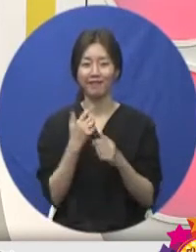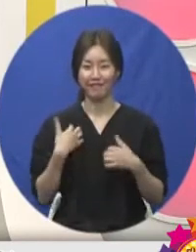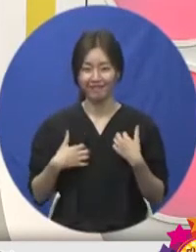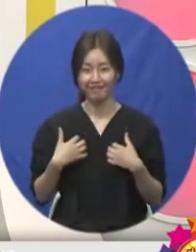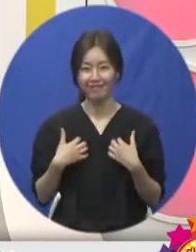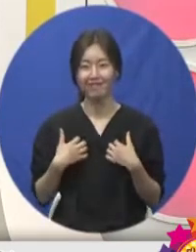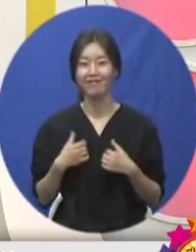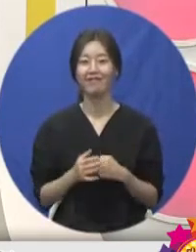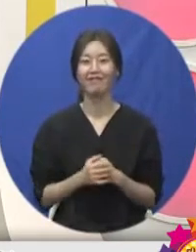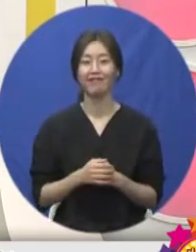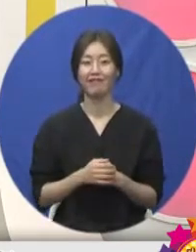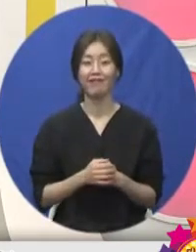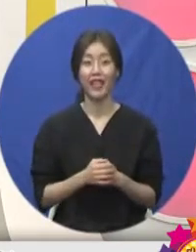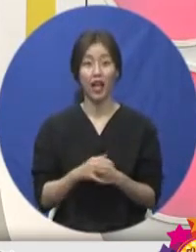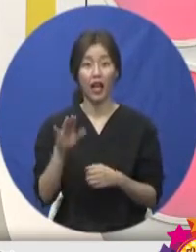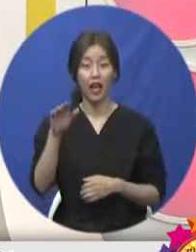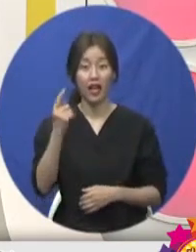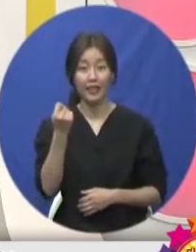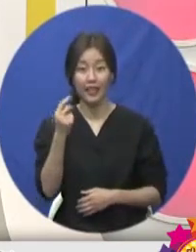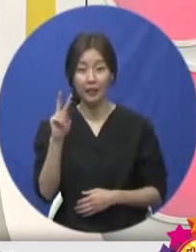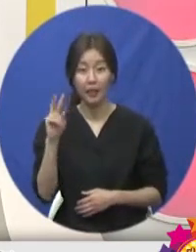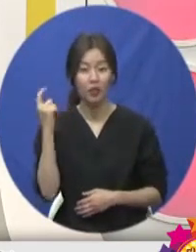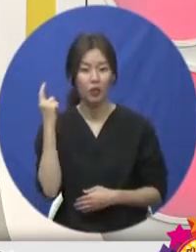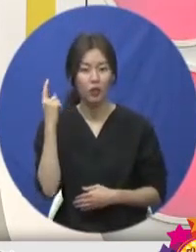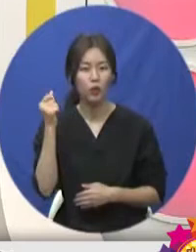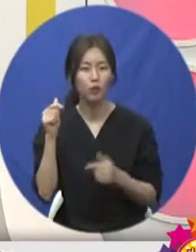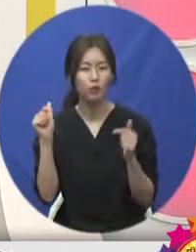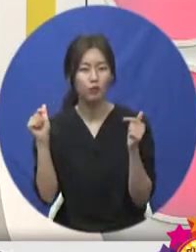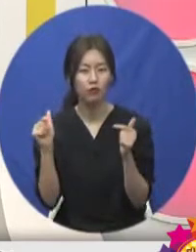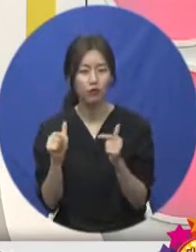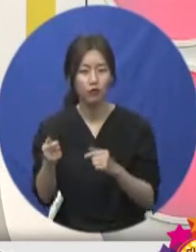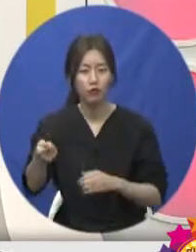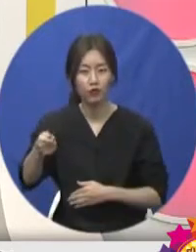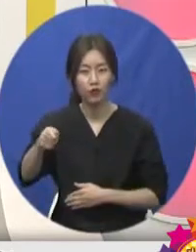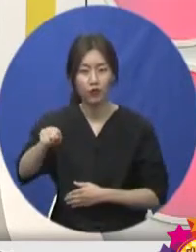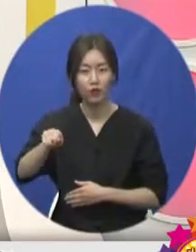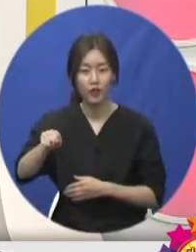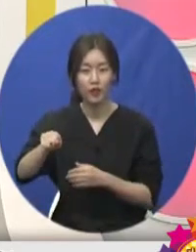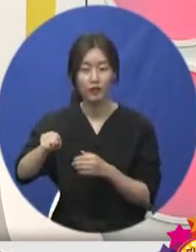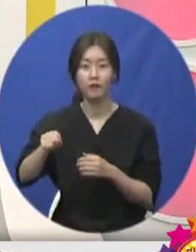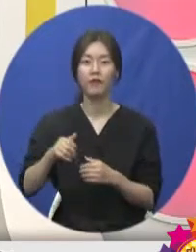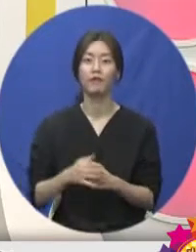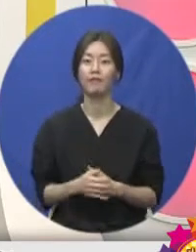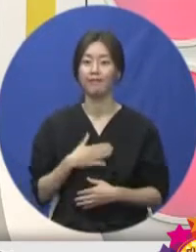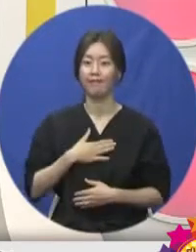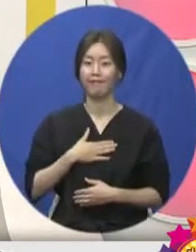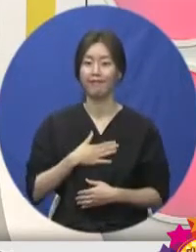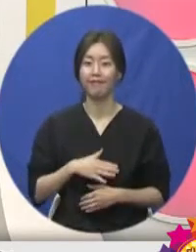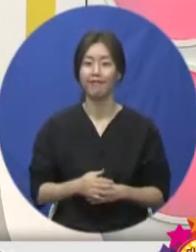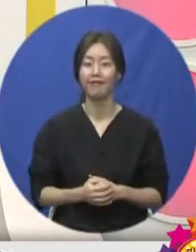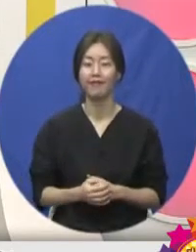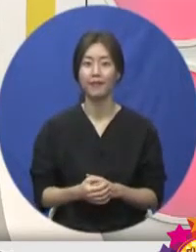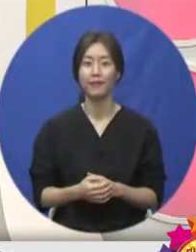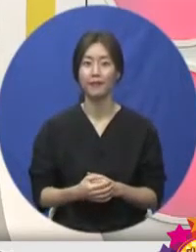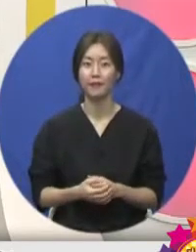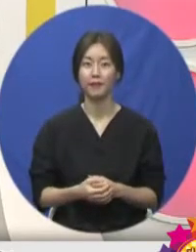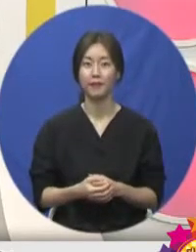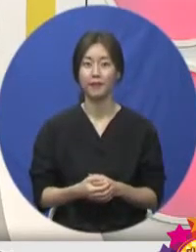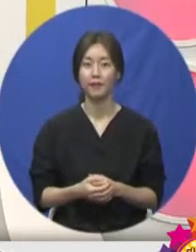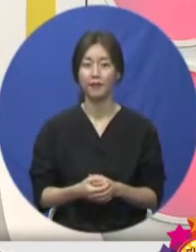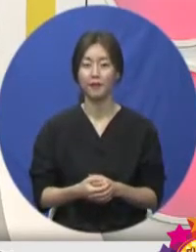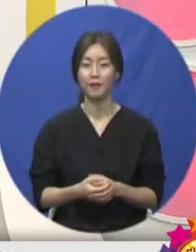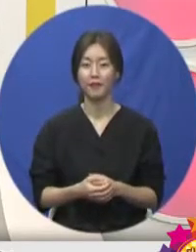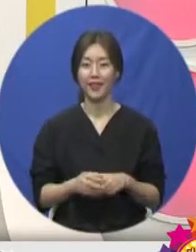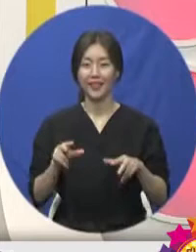반갑습니다. 네, 네 어머님. 반갑습니다. TV 소리를 좀 줄이셔야 될 것 같아요. 네. 네. 이